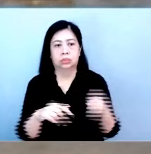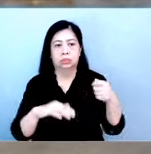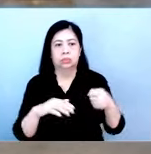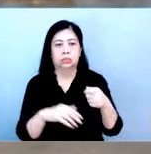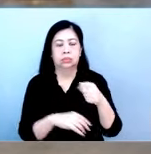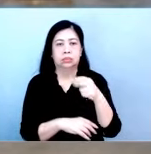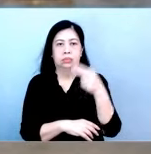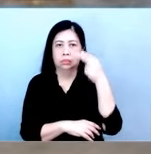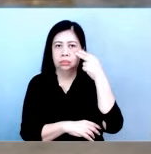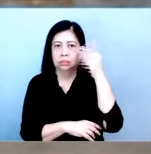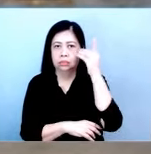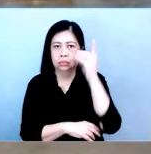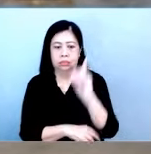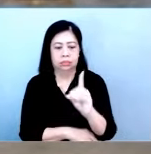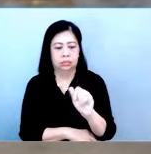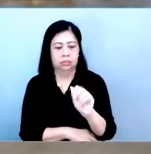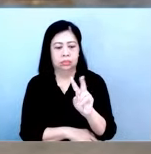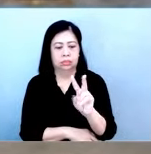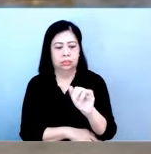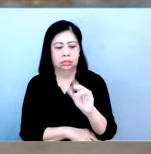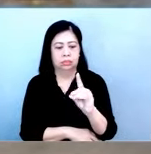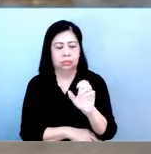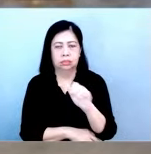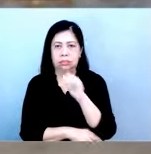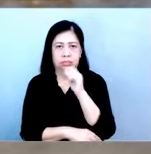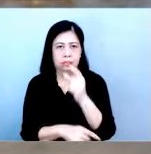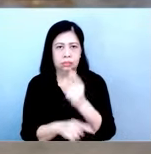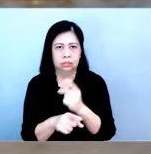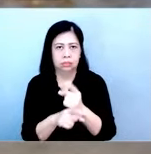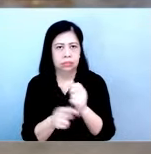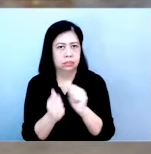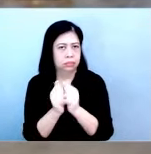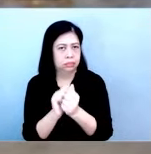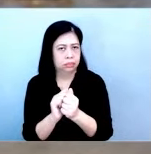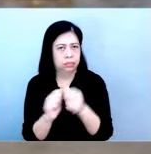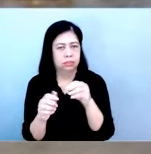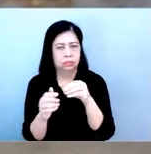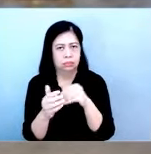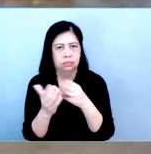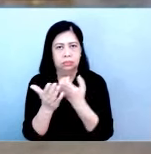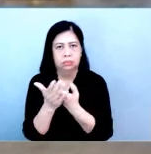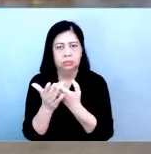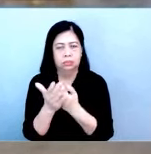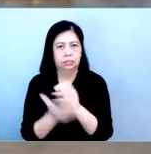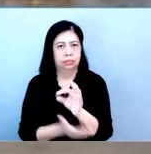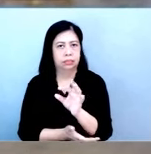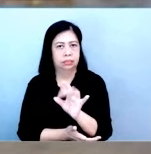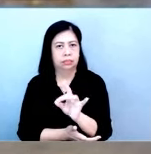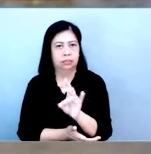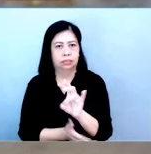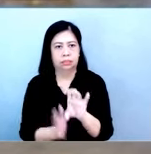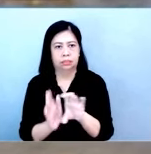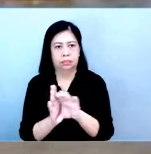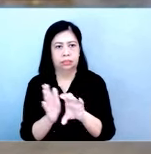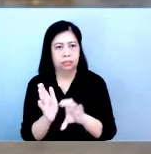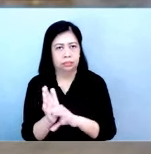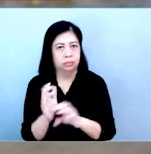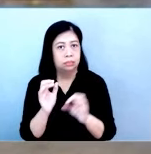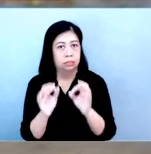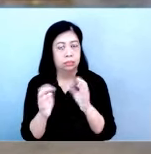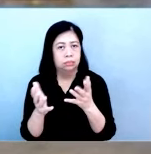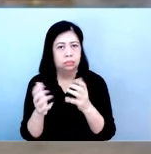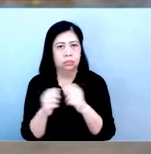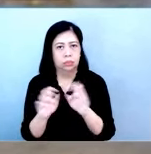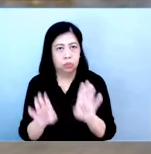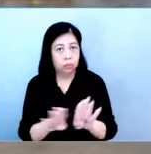hindi makabubuti sa ating bansa ang pag-amyenda sa ilang economic provisions ng 1987 Constitution, kung saan